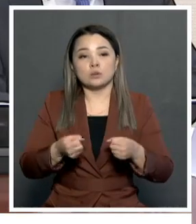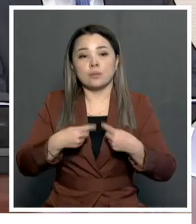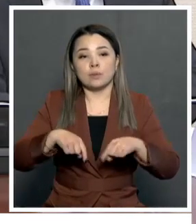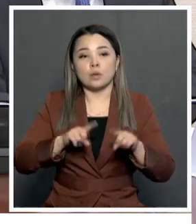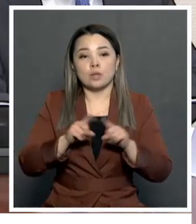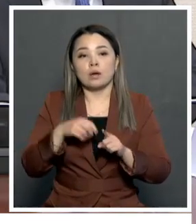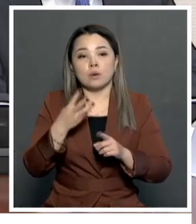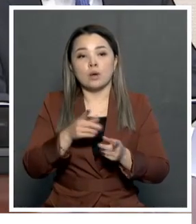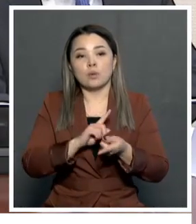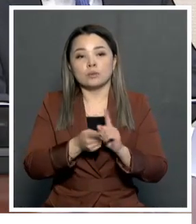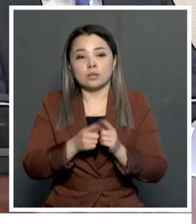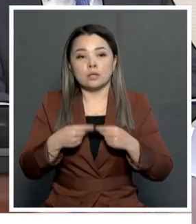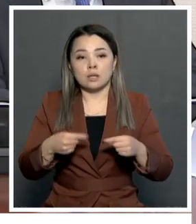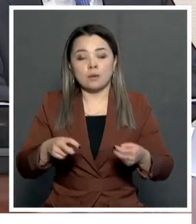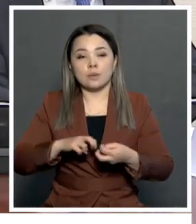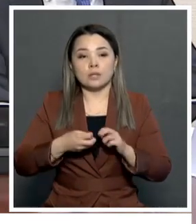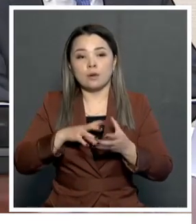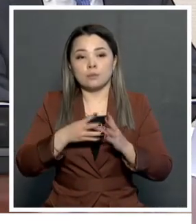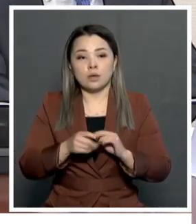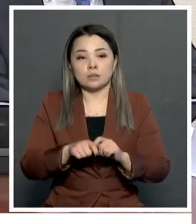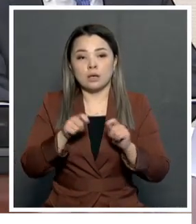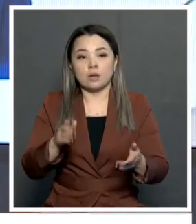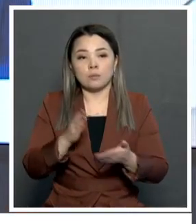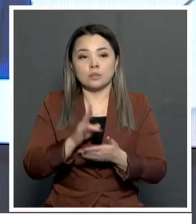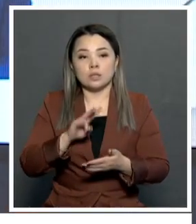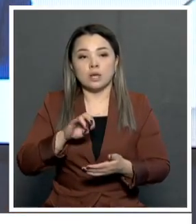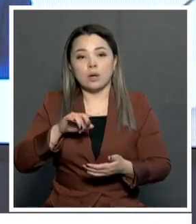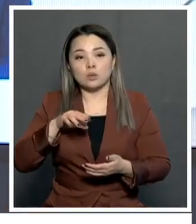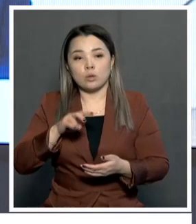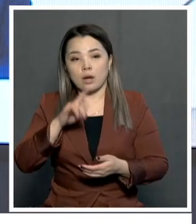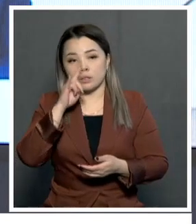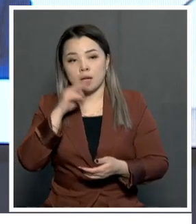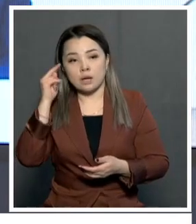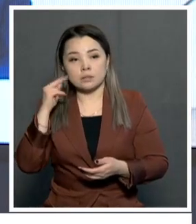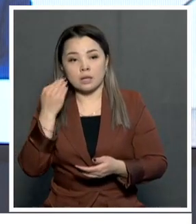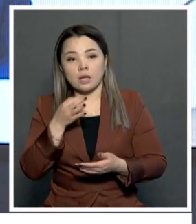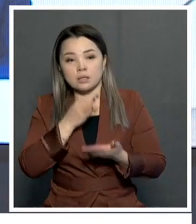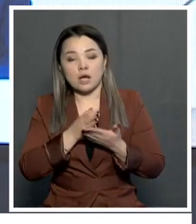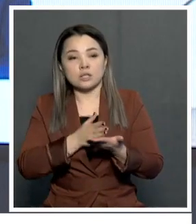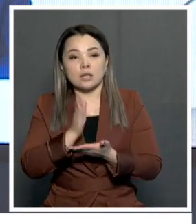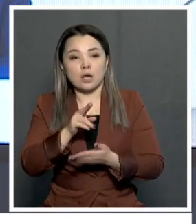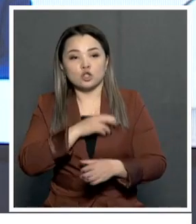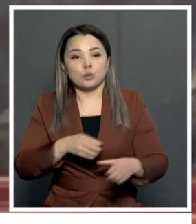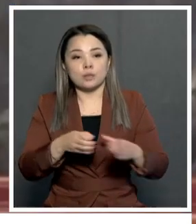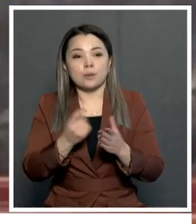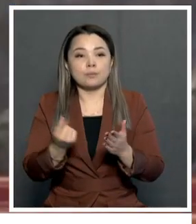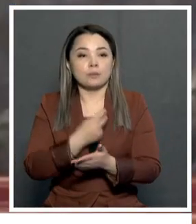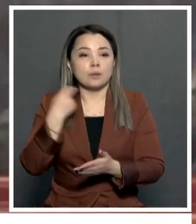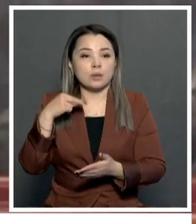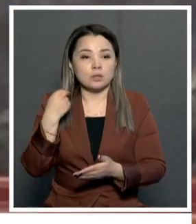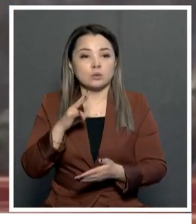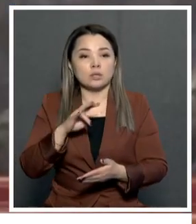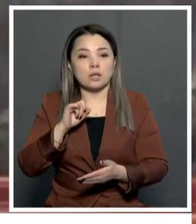сынды бірқатар өзекті мәселелерге екпін қойылды. Нұрлан Нығматулин Қазақстан мен Қытайдың стратегиялық серіктес болуына тұңғыш президент